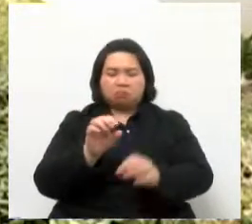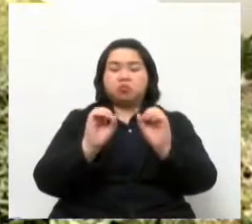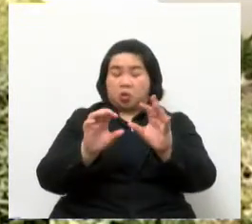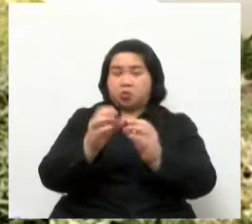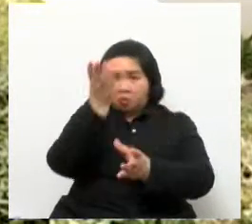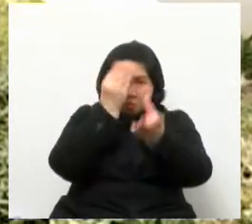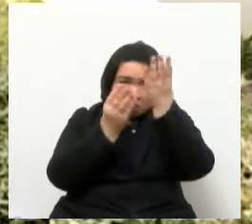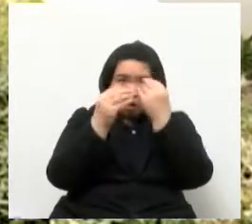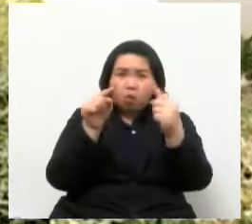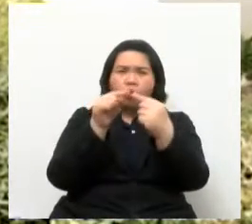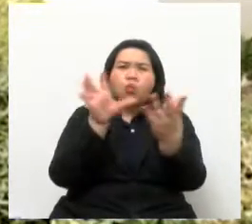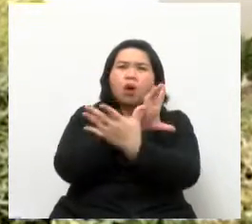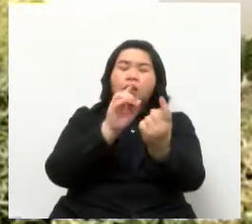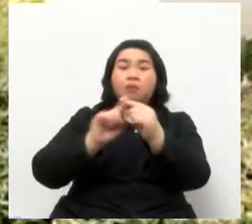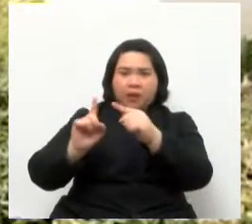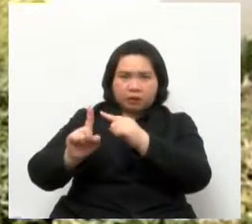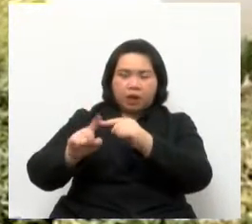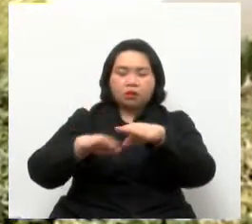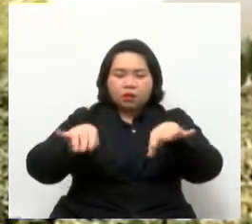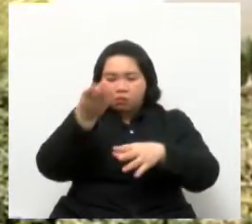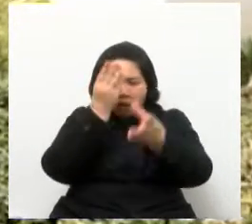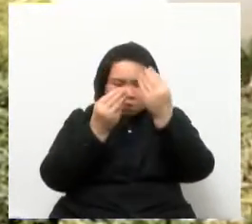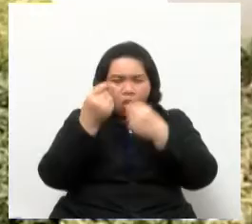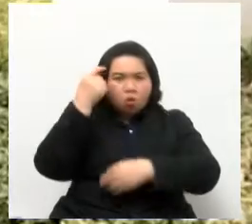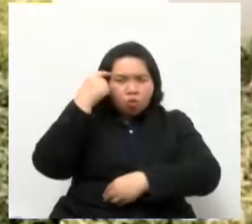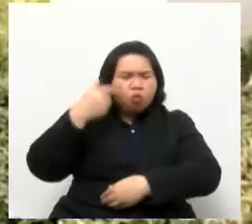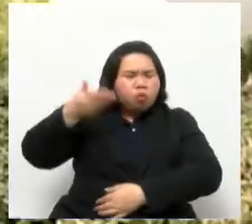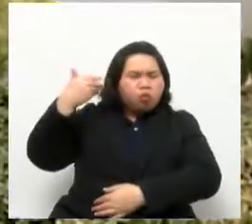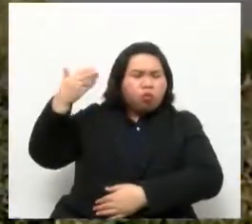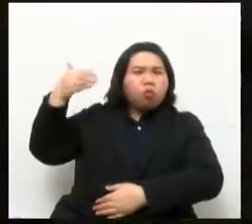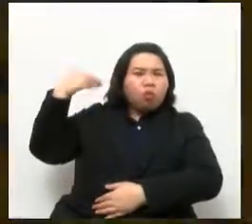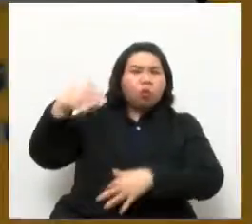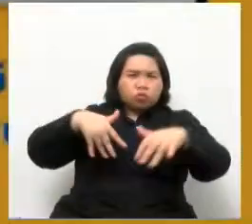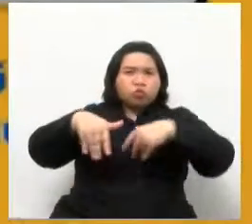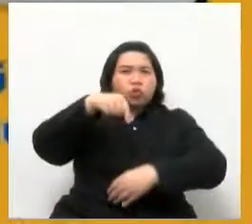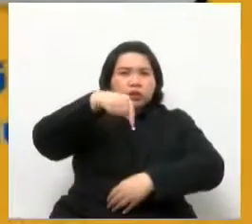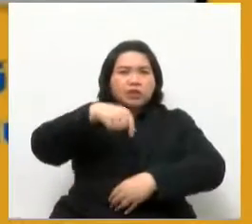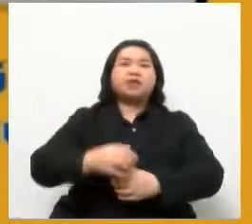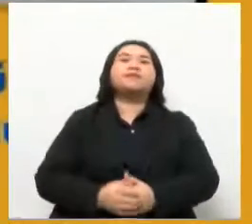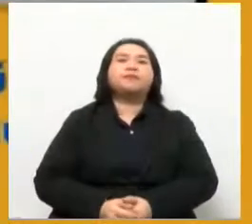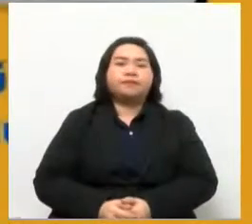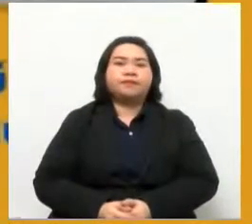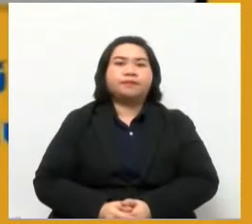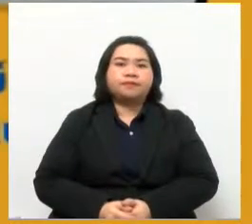นใจเรื่องที่จะเป็นรากเหง้าของชุมชนของเรา